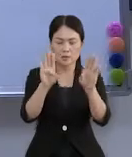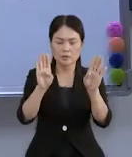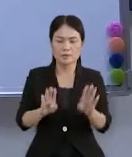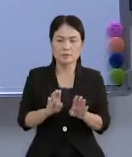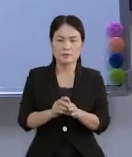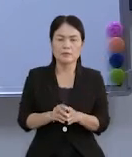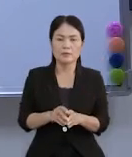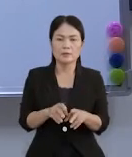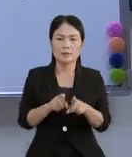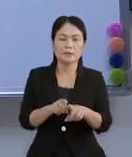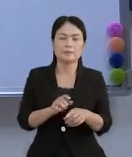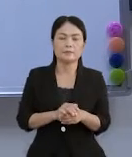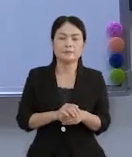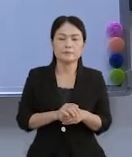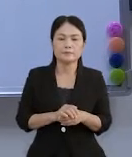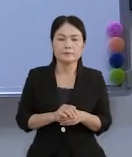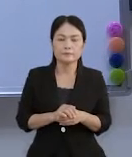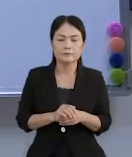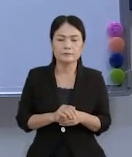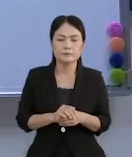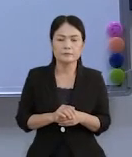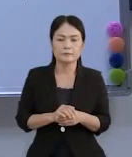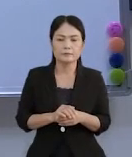đa khiên đại